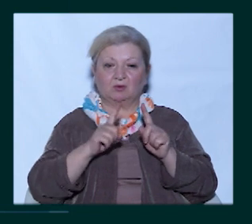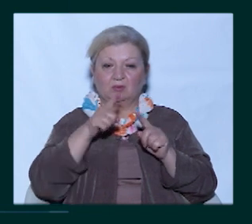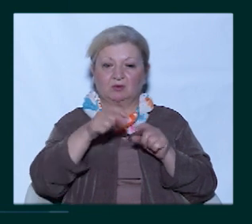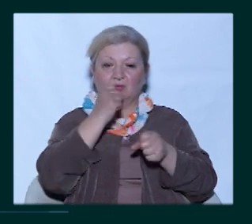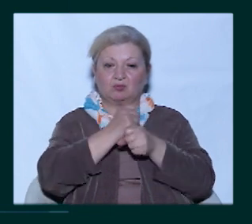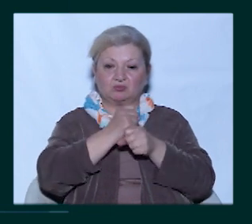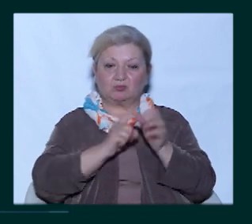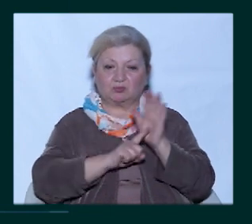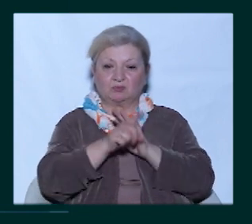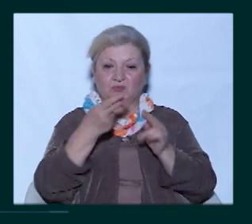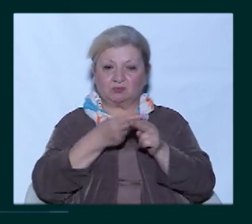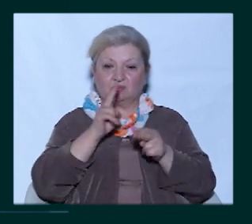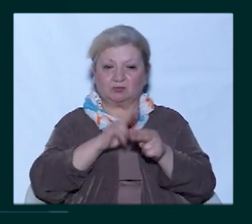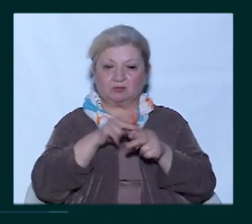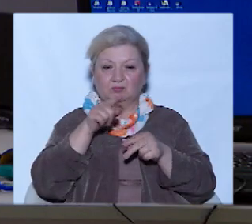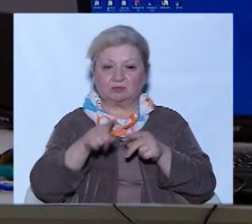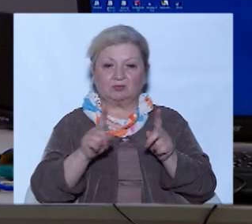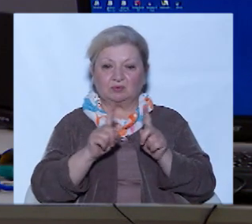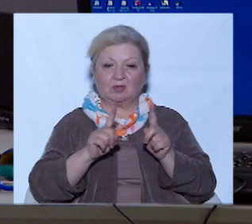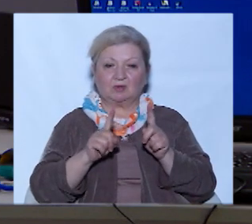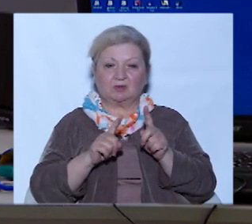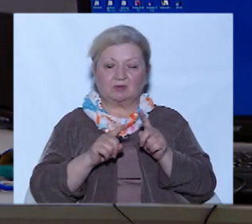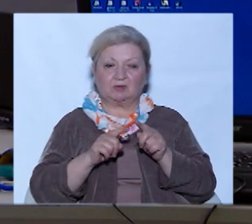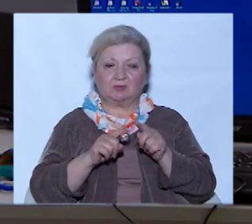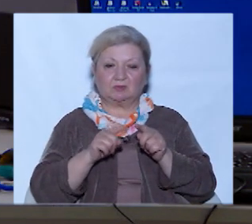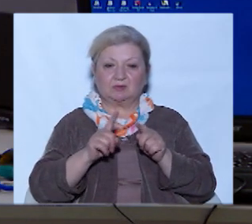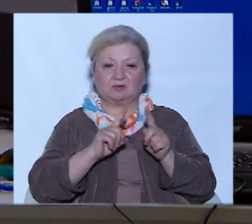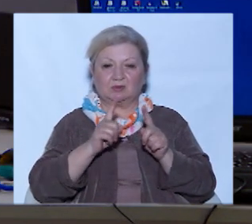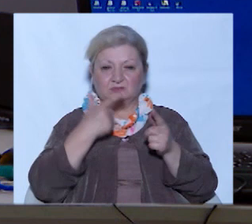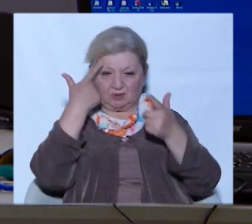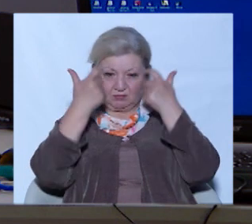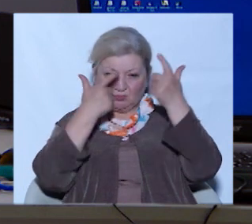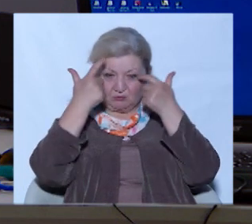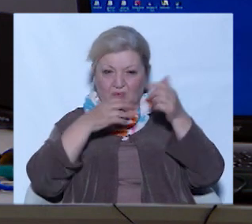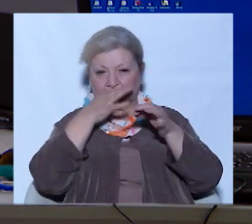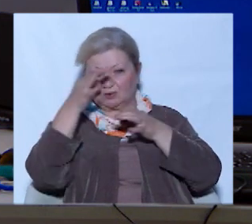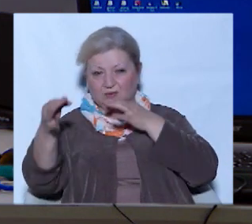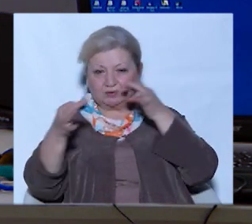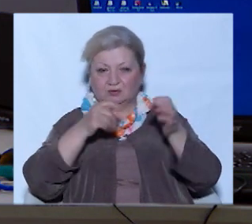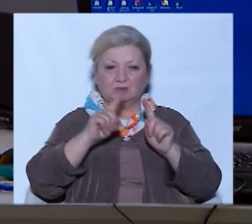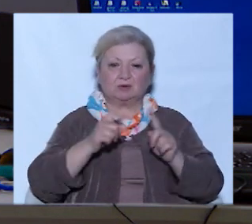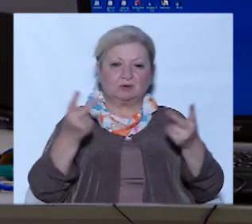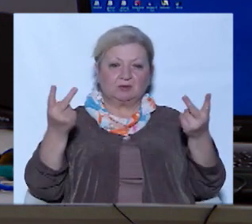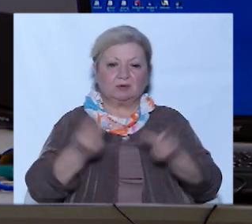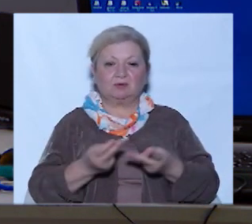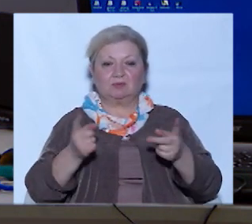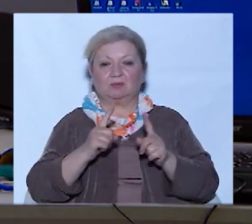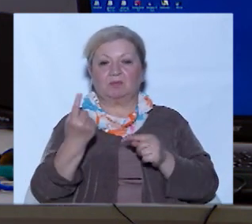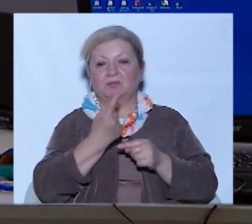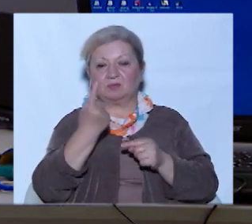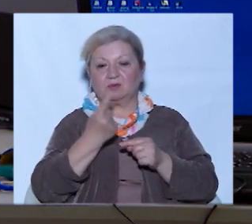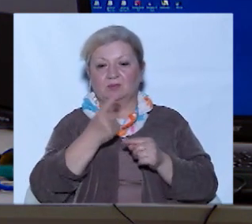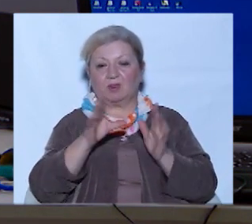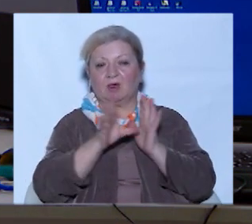რომ მიკროპროცესორმა დაიწყოს მუშაობა და რაღაცა რეაგირება გააკეთოს, ან ინფორმაცია გადასცეს, რა გვჭირდება